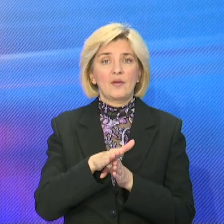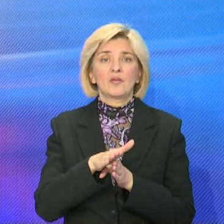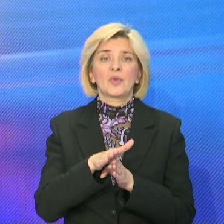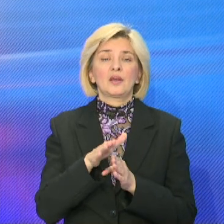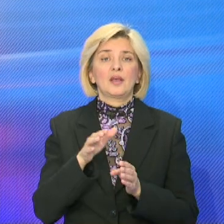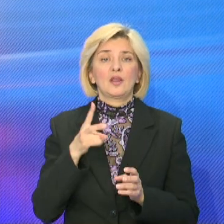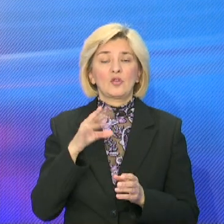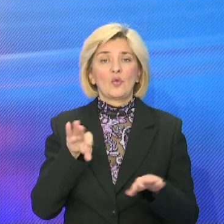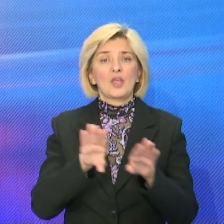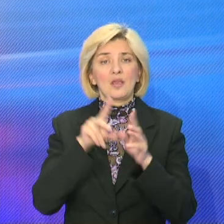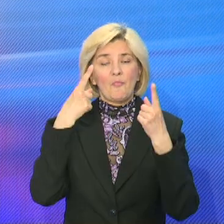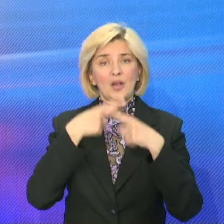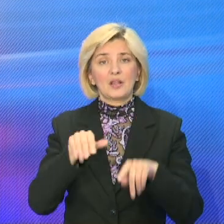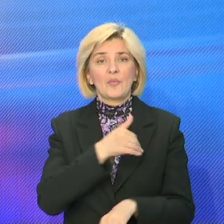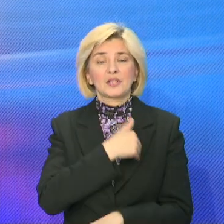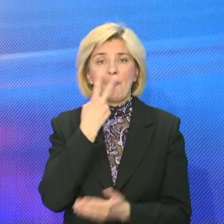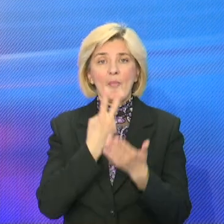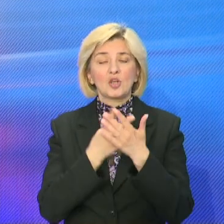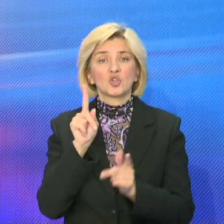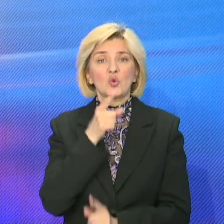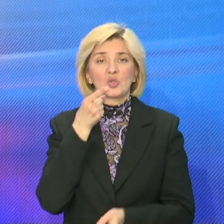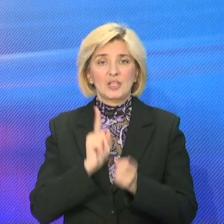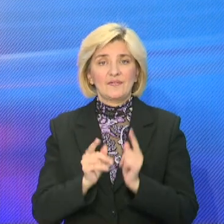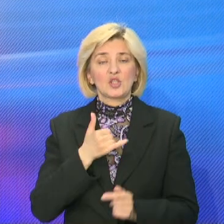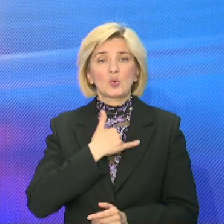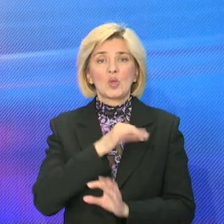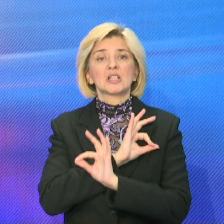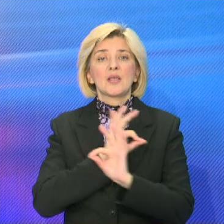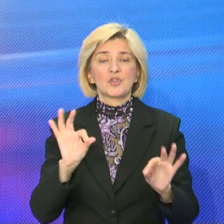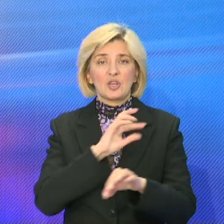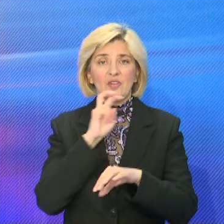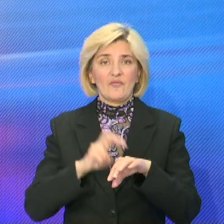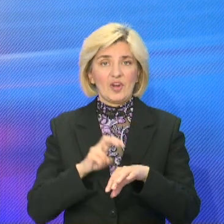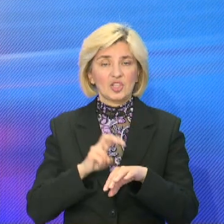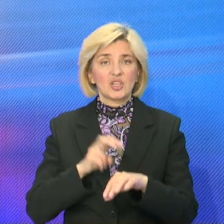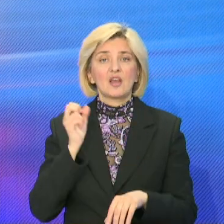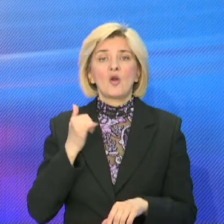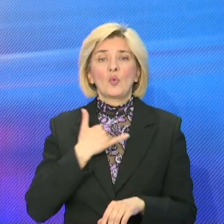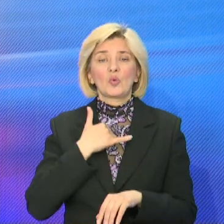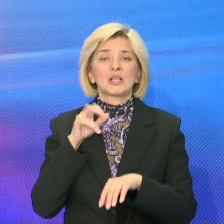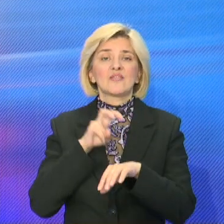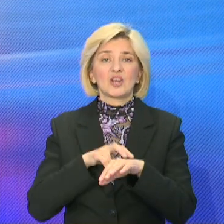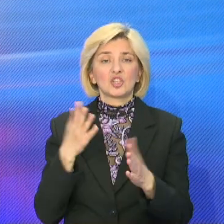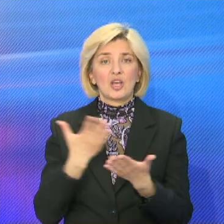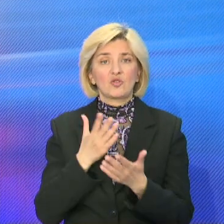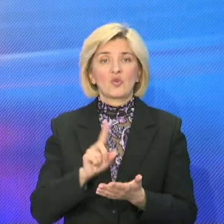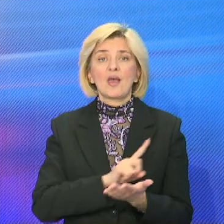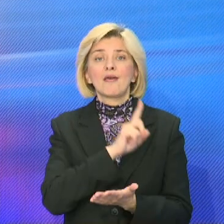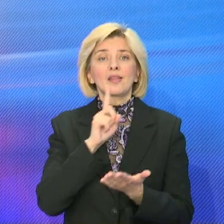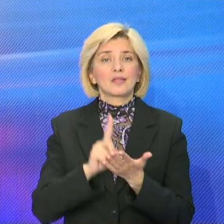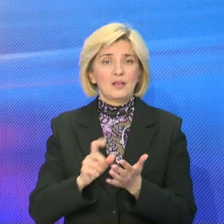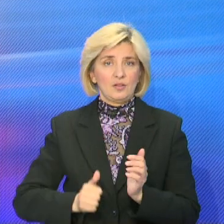проектом мы хотим показать что действительно замечательные врачи у нас врачи которые достойны называться